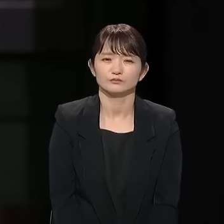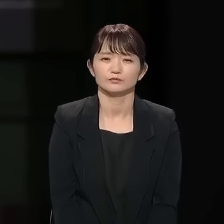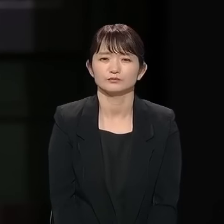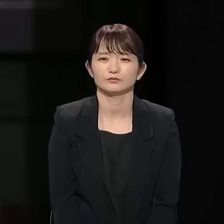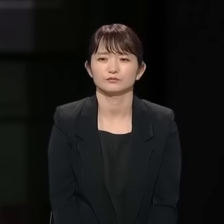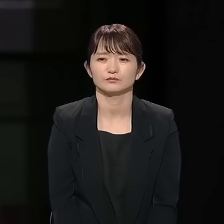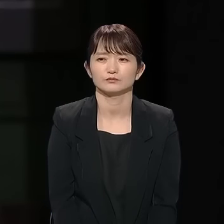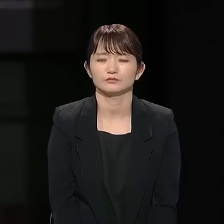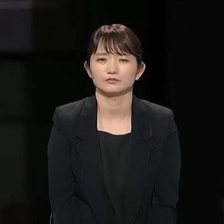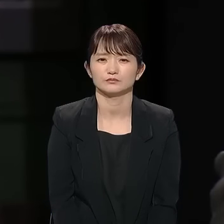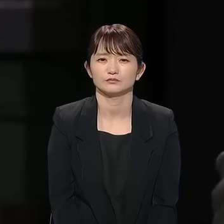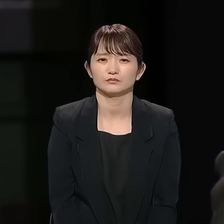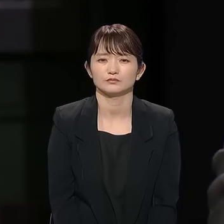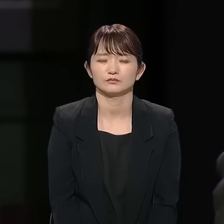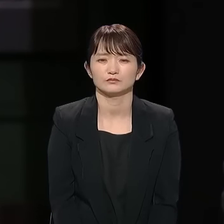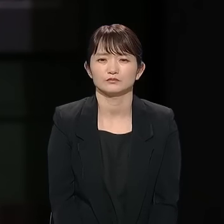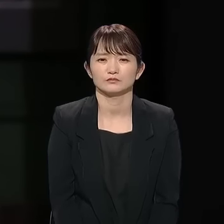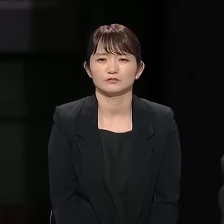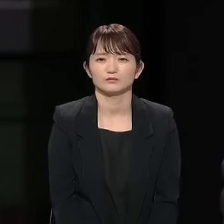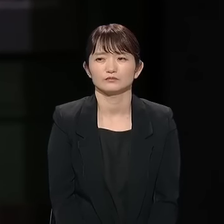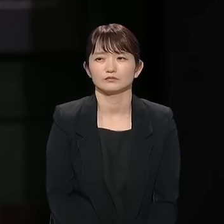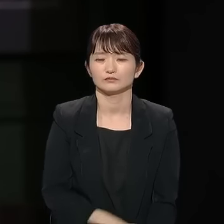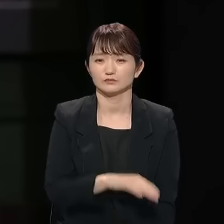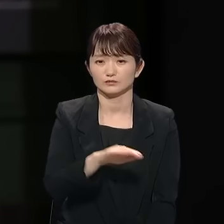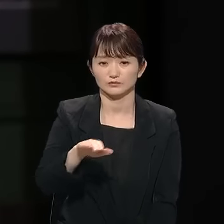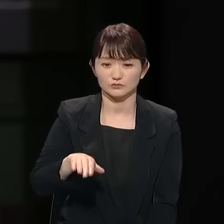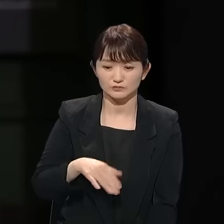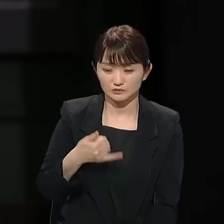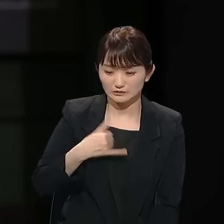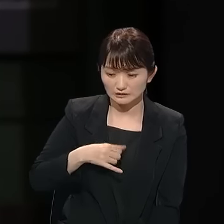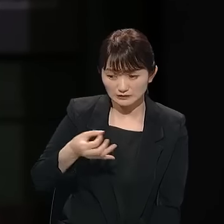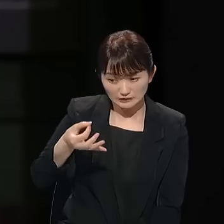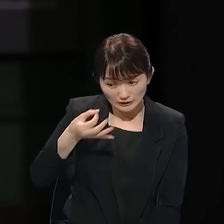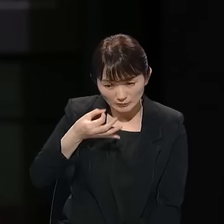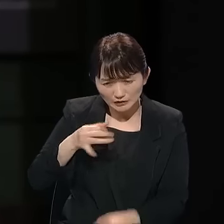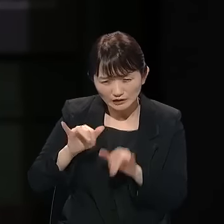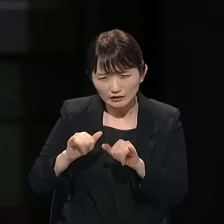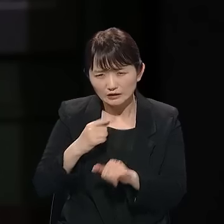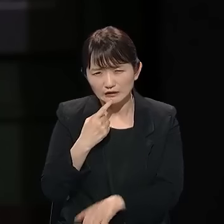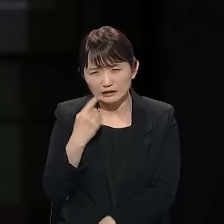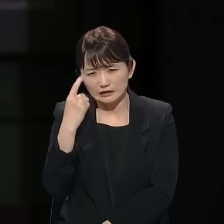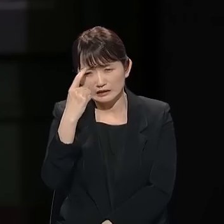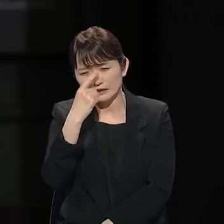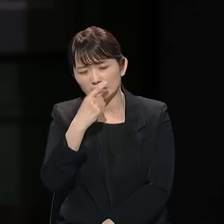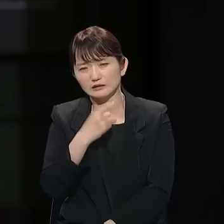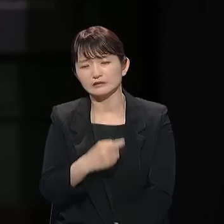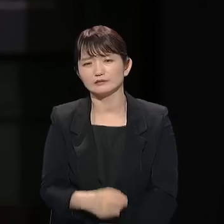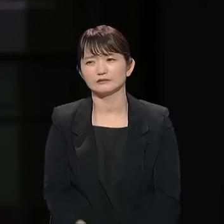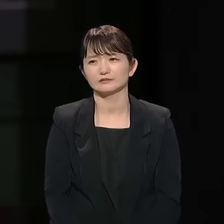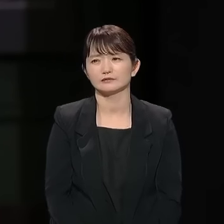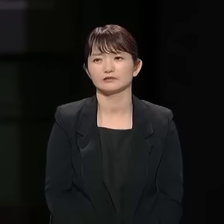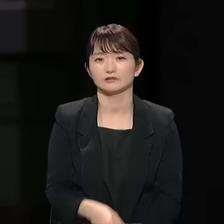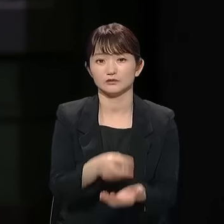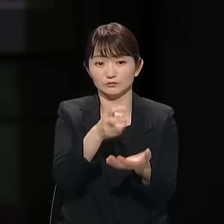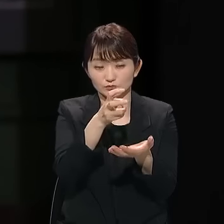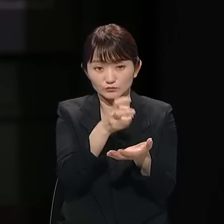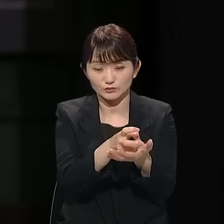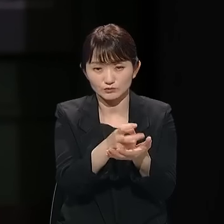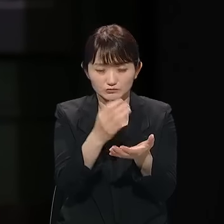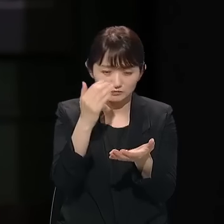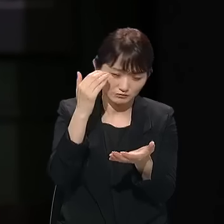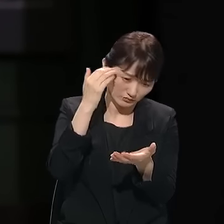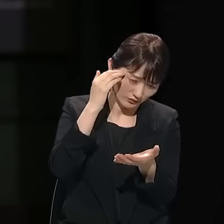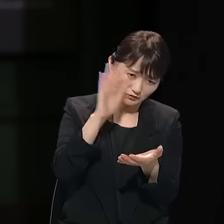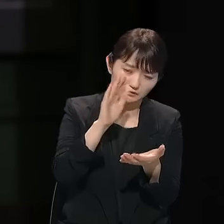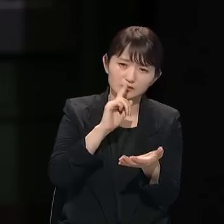하셨고요. 민운남매겜투부님은 우리 아이들이 볼까 봐 아찔합니다. 라고 하셨습니다. 하지만 모나카벨님, 법적으로 걸리는 것도 아닌데